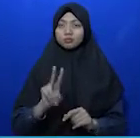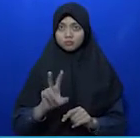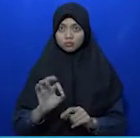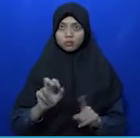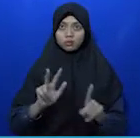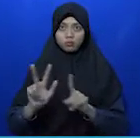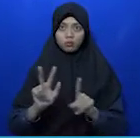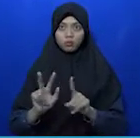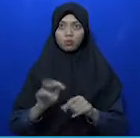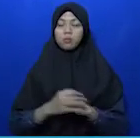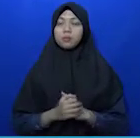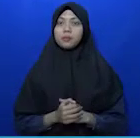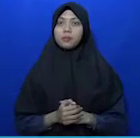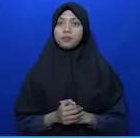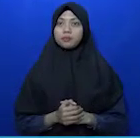kemudian